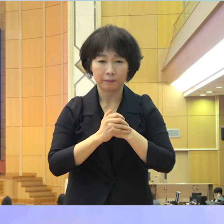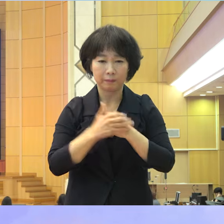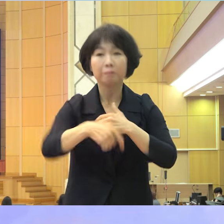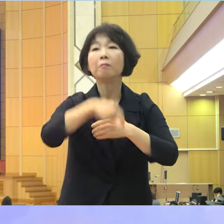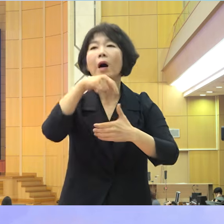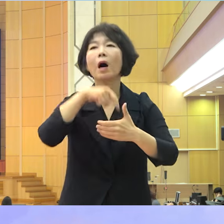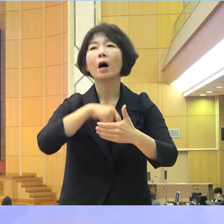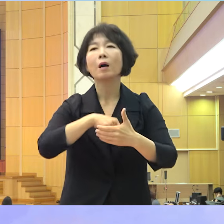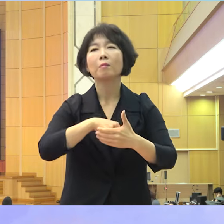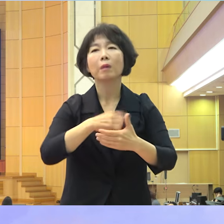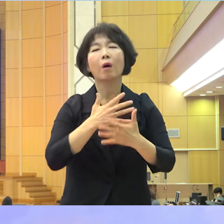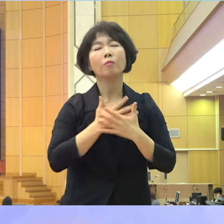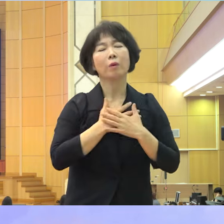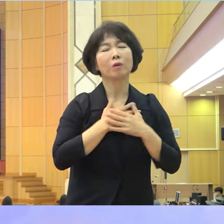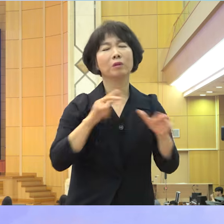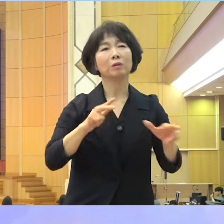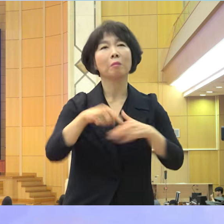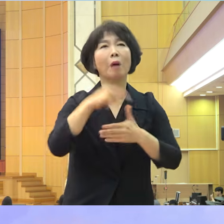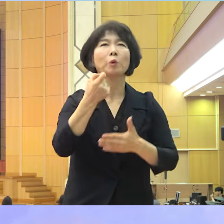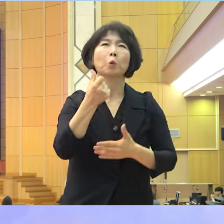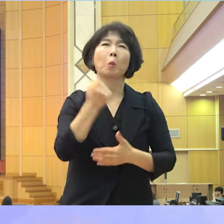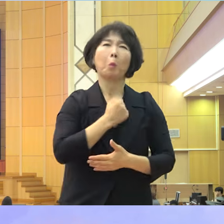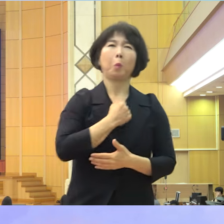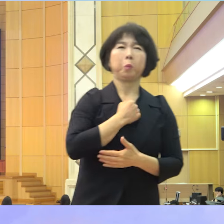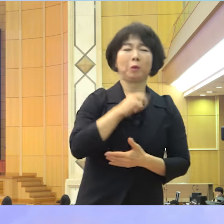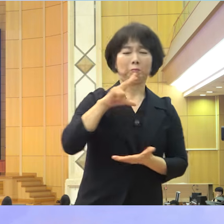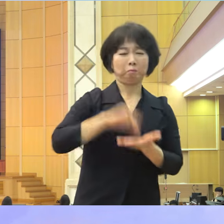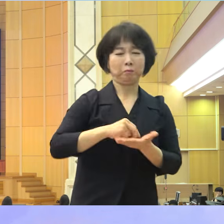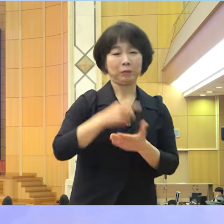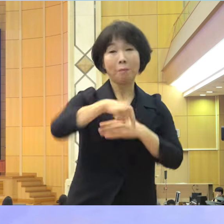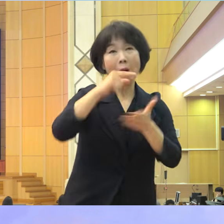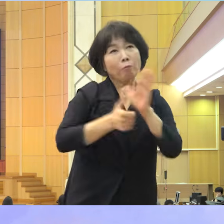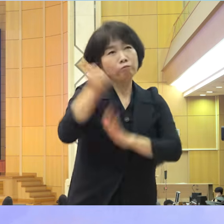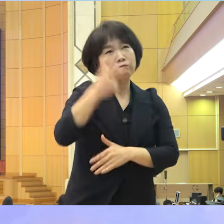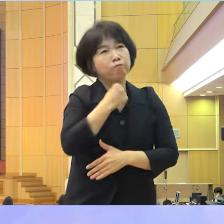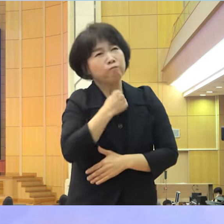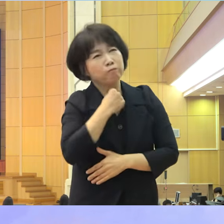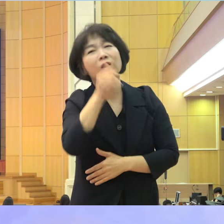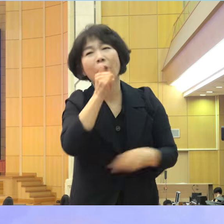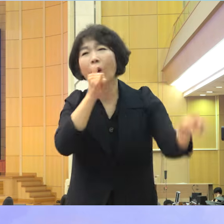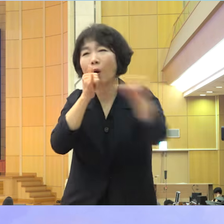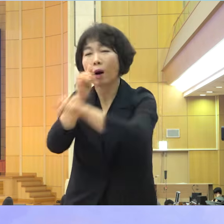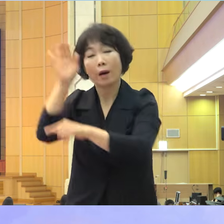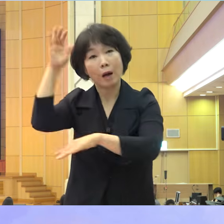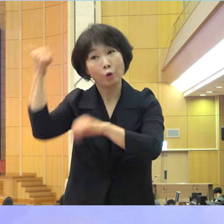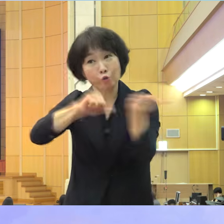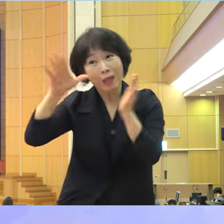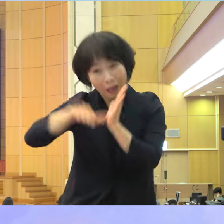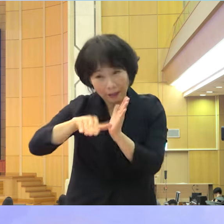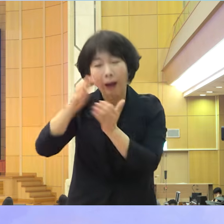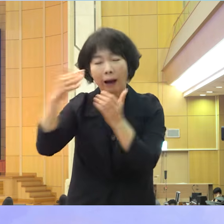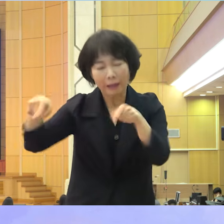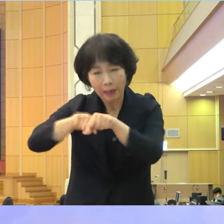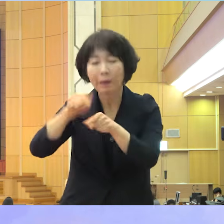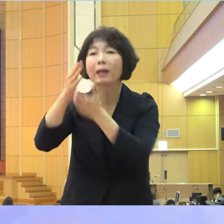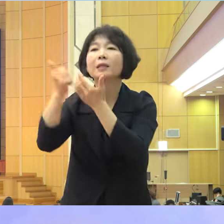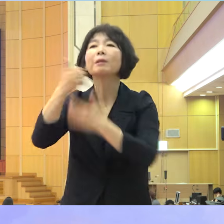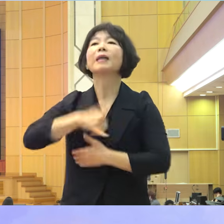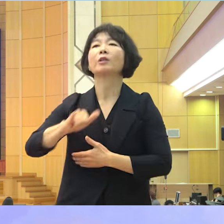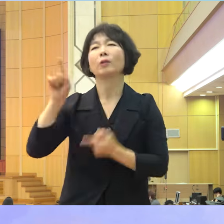가슴에 손을 얹고 이제 내 마음속에 믿음으로 소망하며 남은 생에 하나님